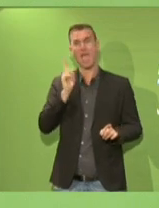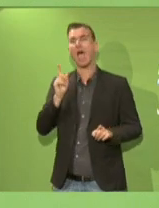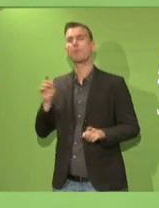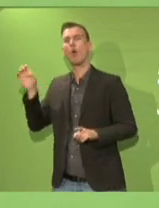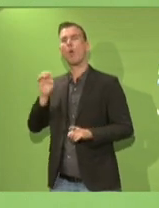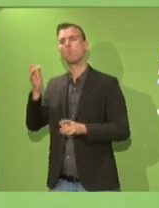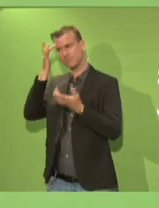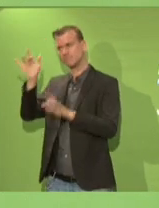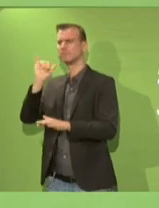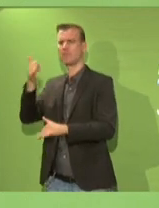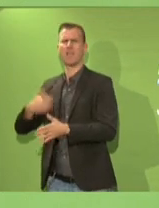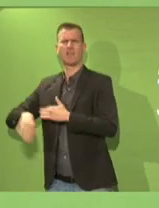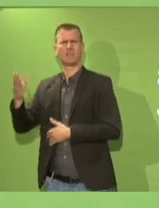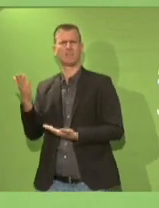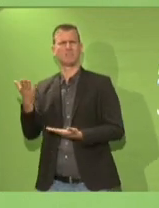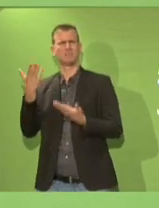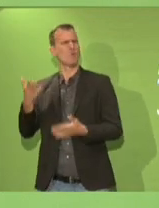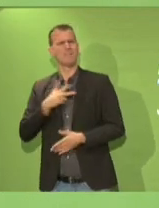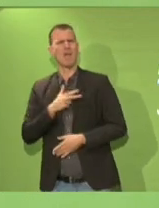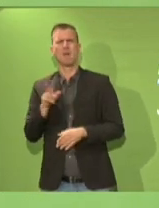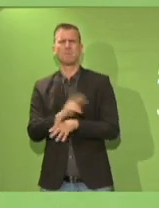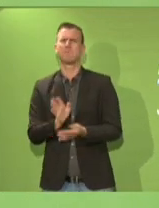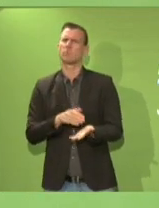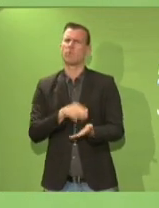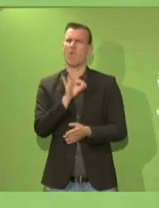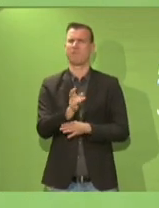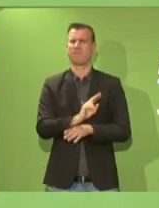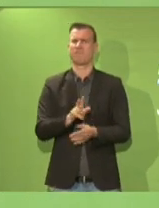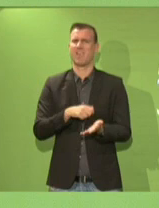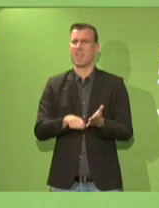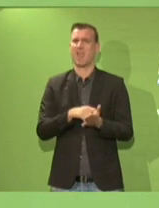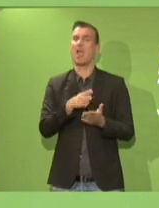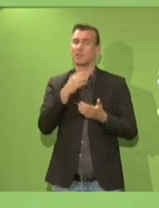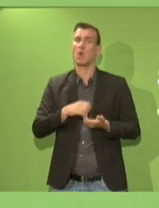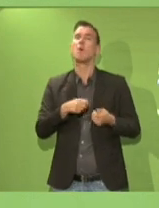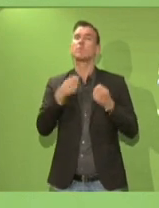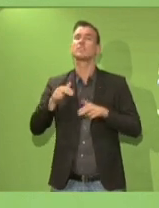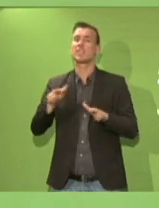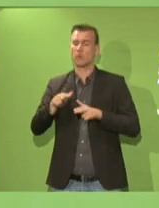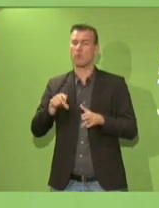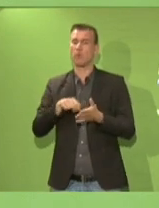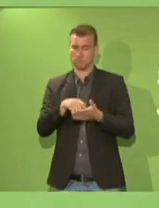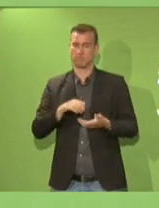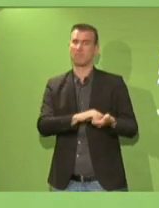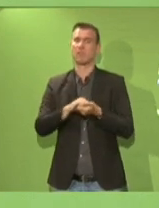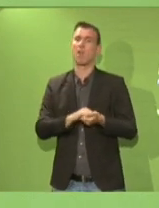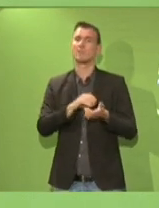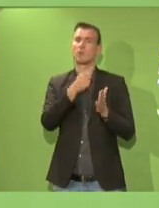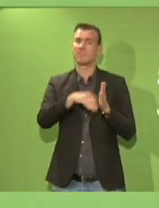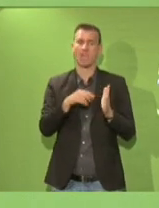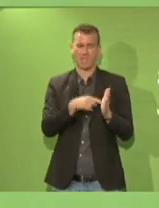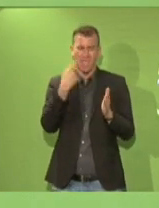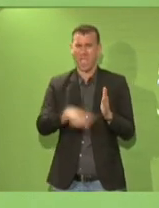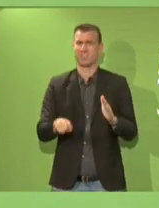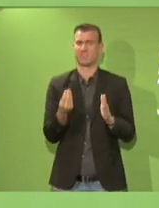den Weg bringt. Das ist ein Wählerbetrug. Die Bundesregierung hat es anders im Koalitionsvertrag angekündigt. Hier ist die Gentechnik auf dem Vormarsch. Das